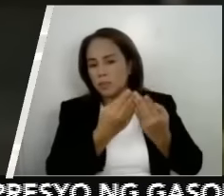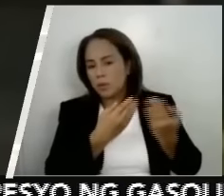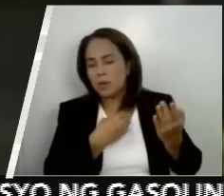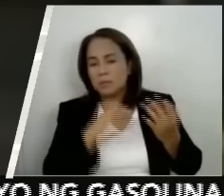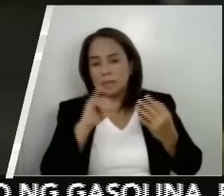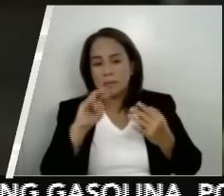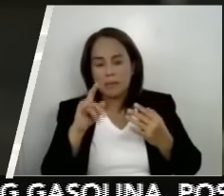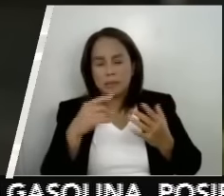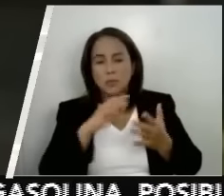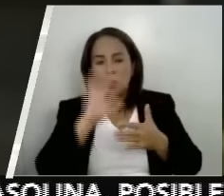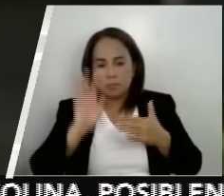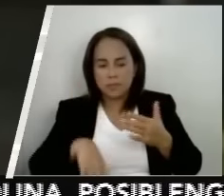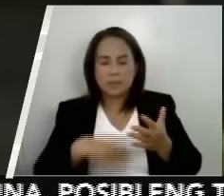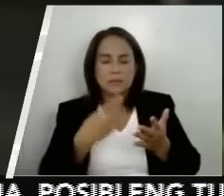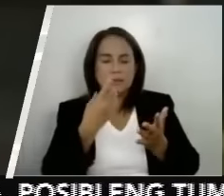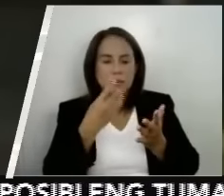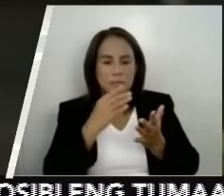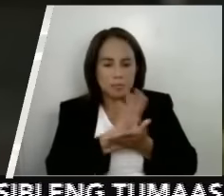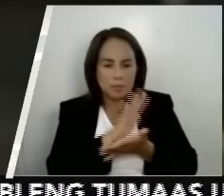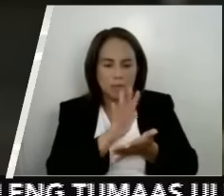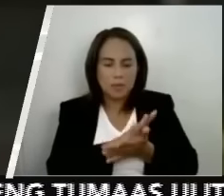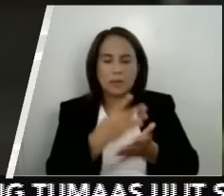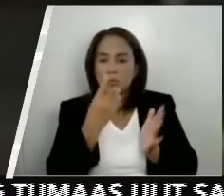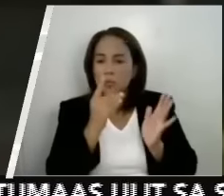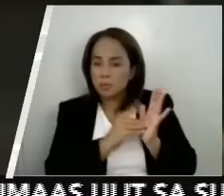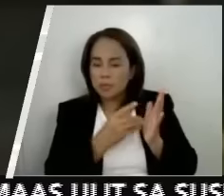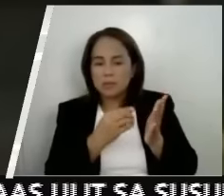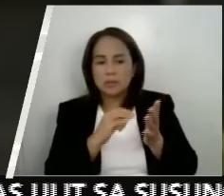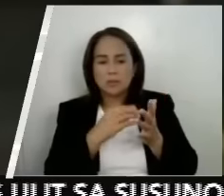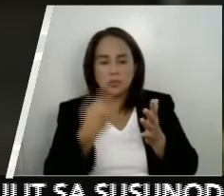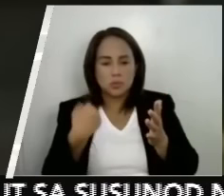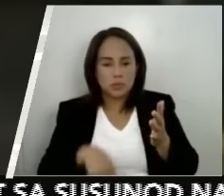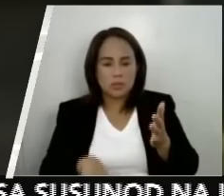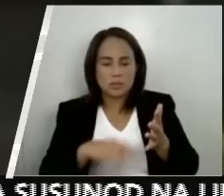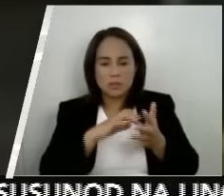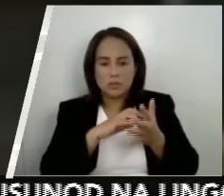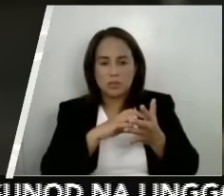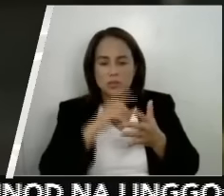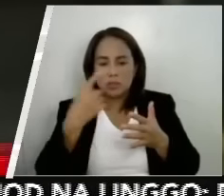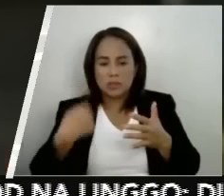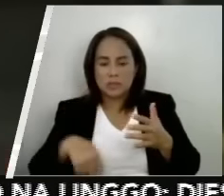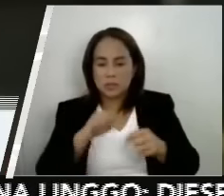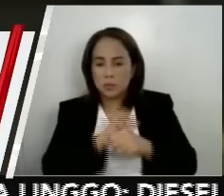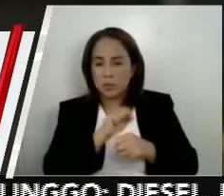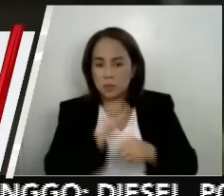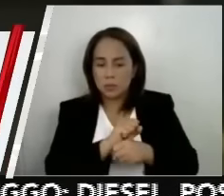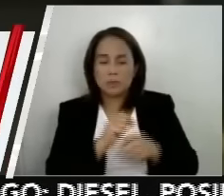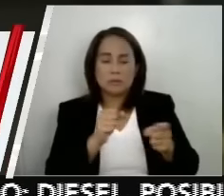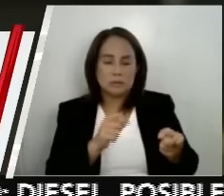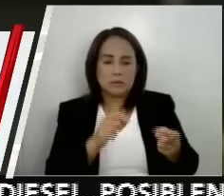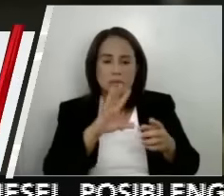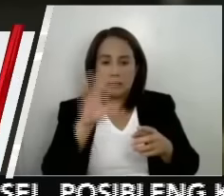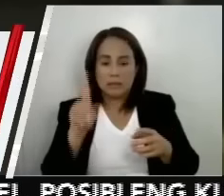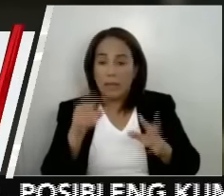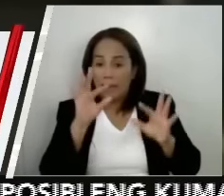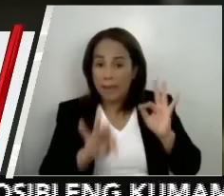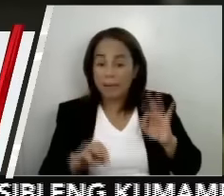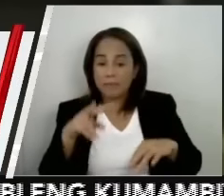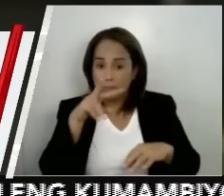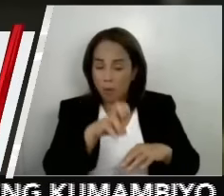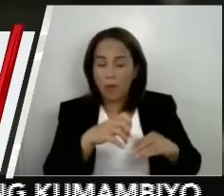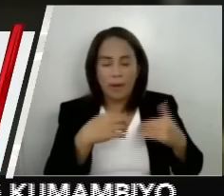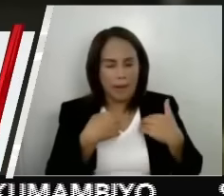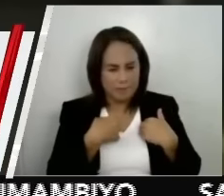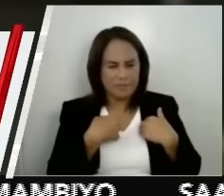papeles at documentation ng lahat ng estudyanteng Chinese na naka-enroll ngayon sa Cagayan. Pero oras daw na may makita mga otoridad na illegal